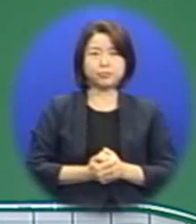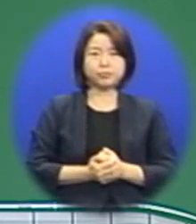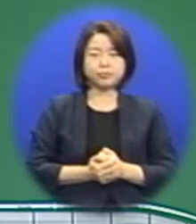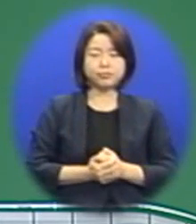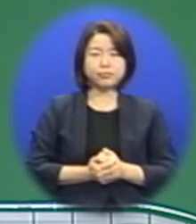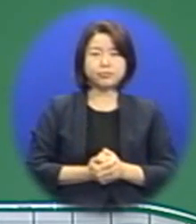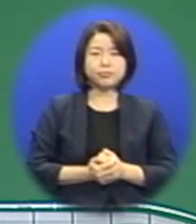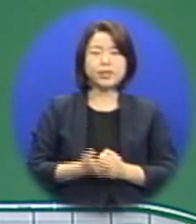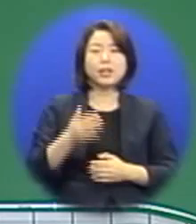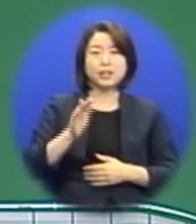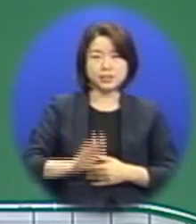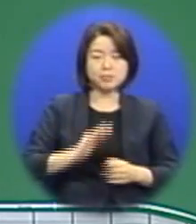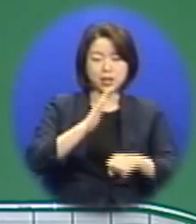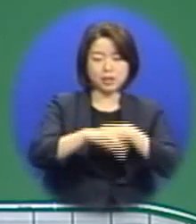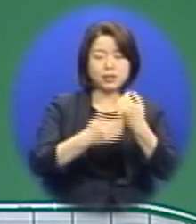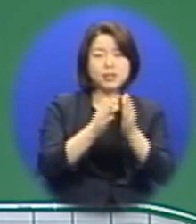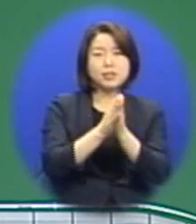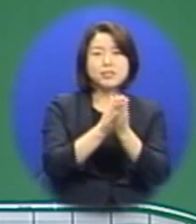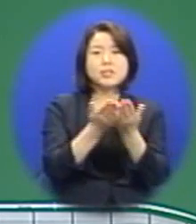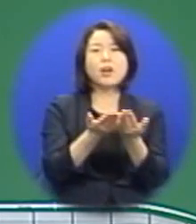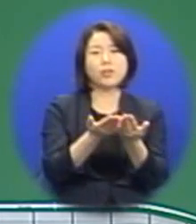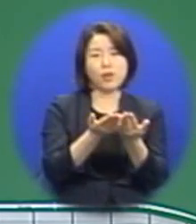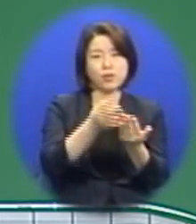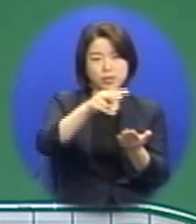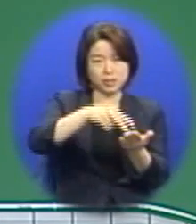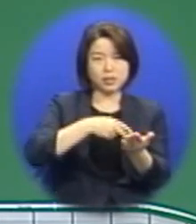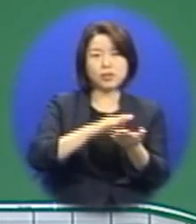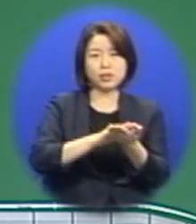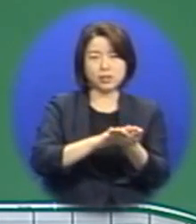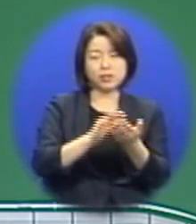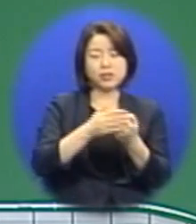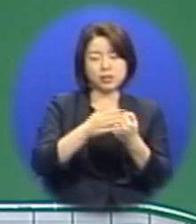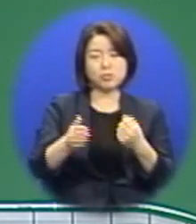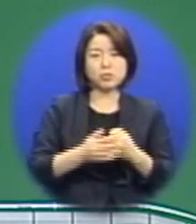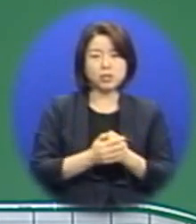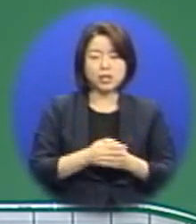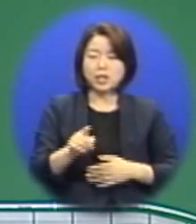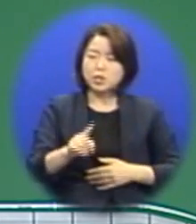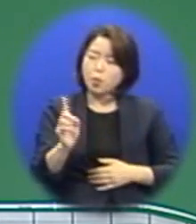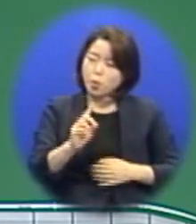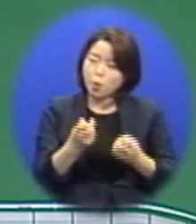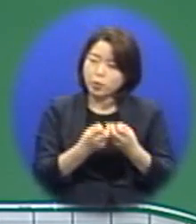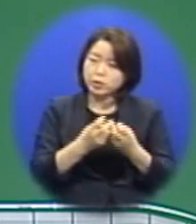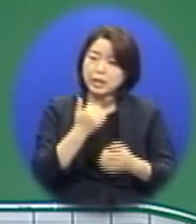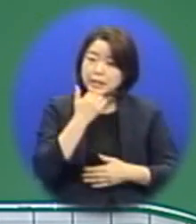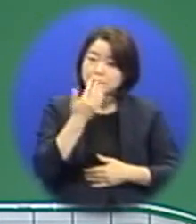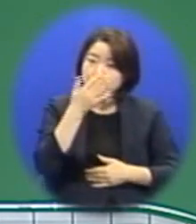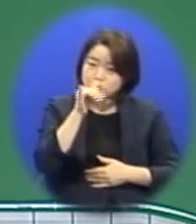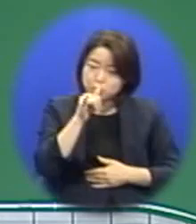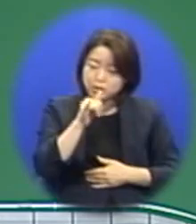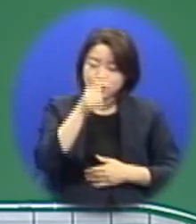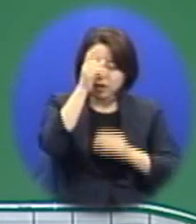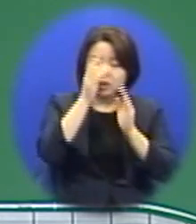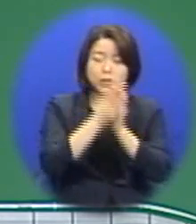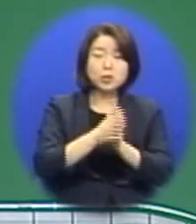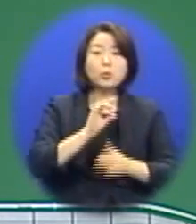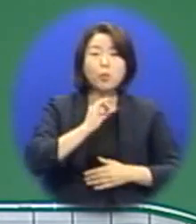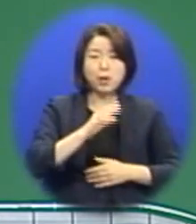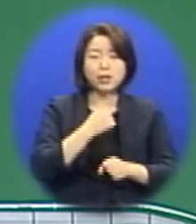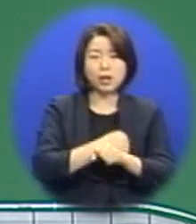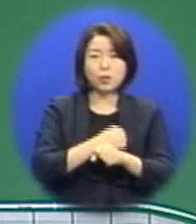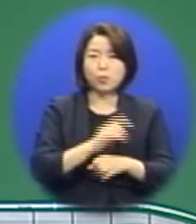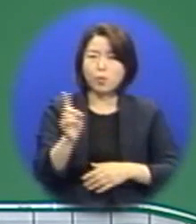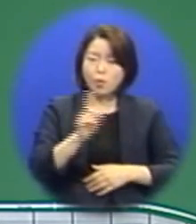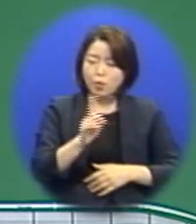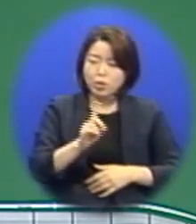성경을 읽었기 때문이었어요. 내가 어떻게 이걸 기다릴 수 있을까? 기도만 하고 어떻게 하나님의 응답을 주실 때까지